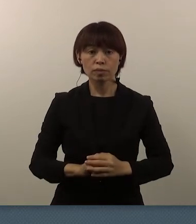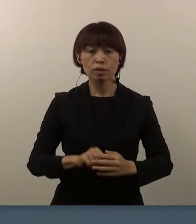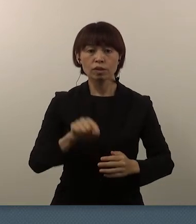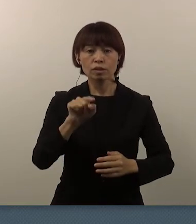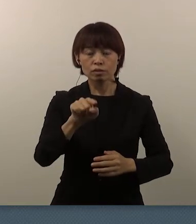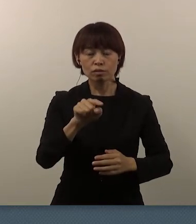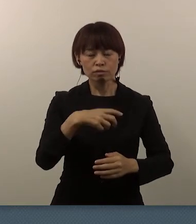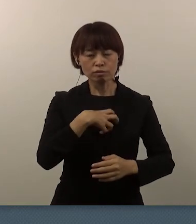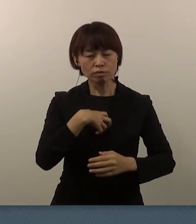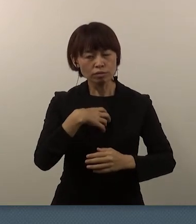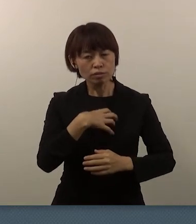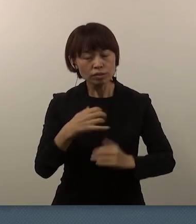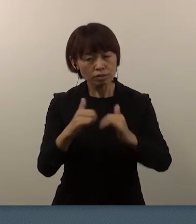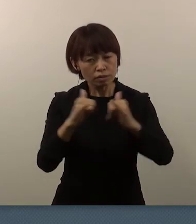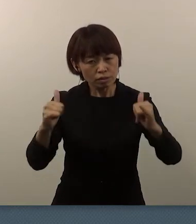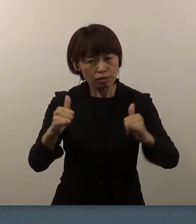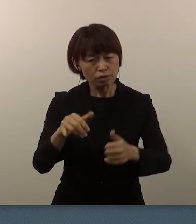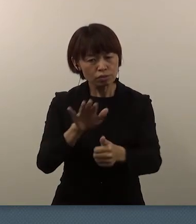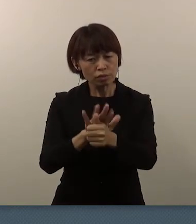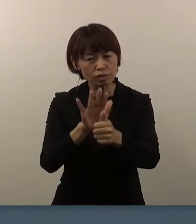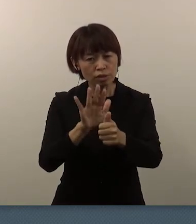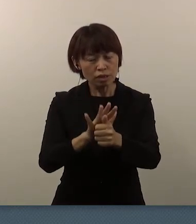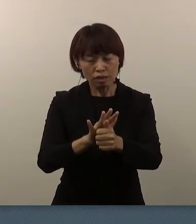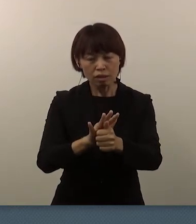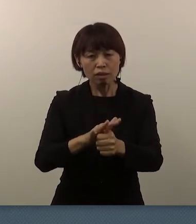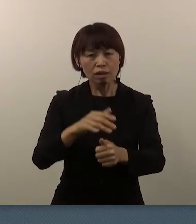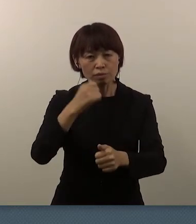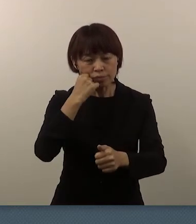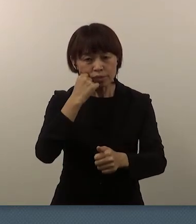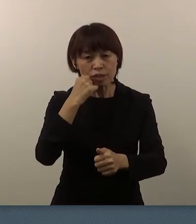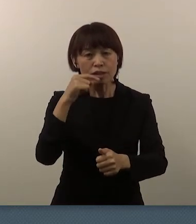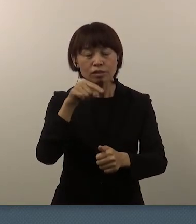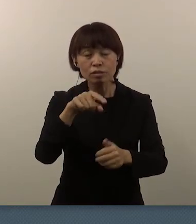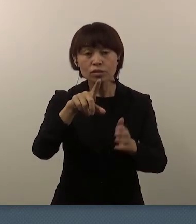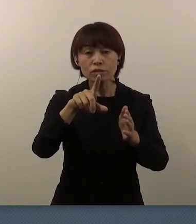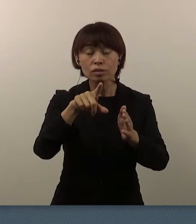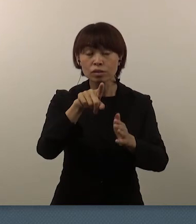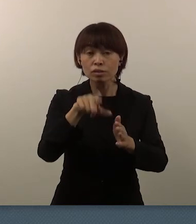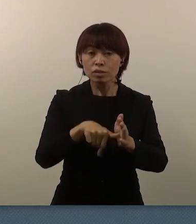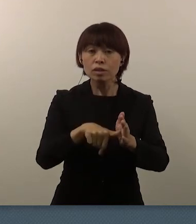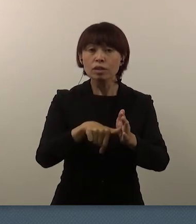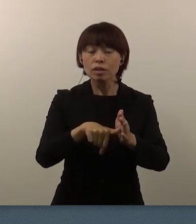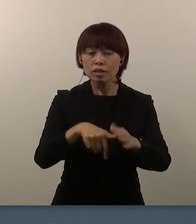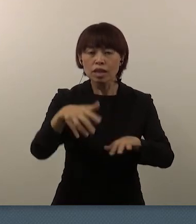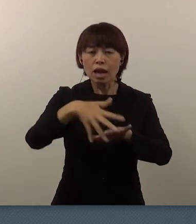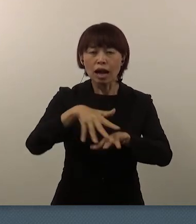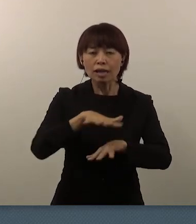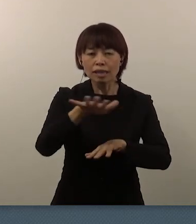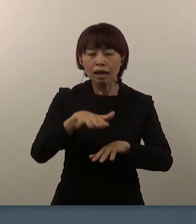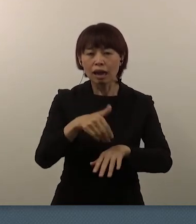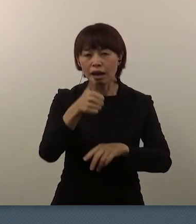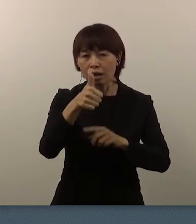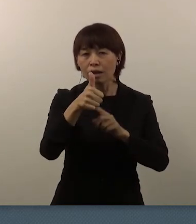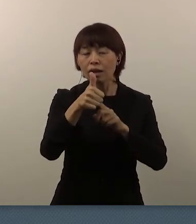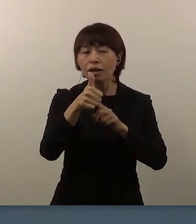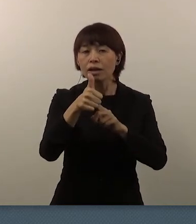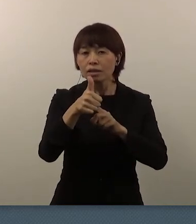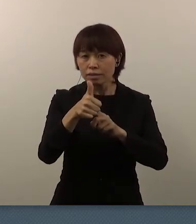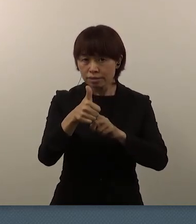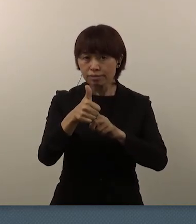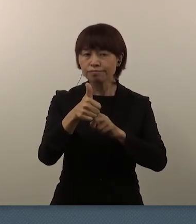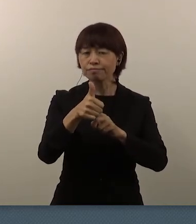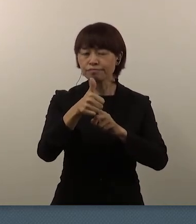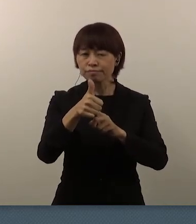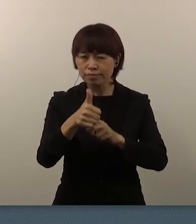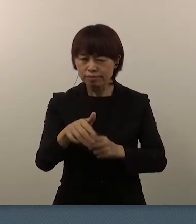ないという中で、麻原彰晃というのはそういう人間に対してこうアプローチをする一つの手